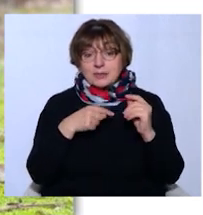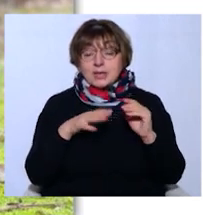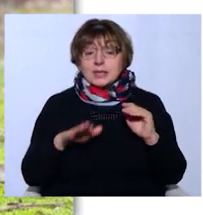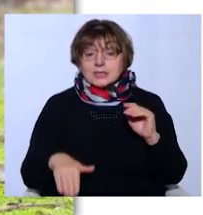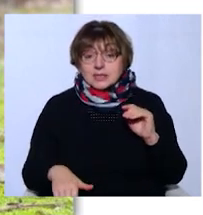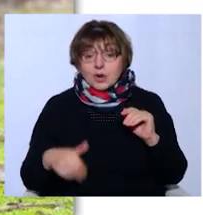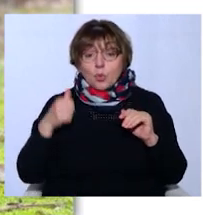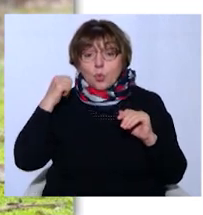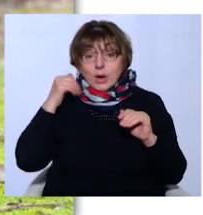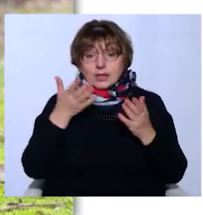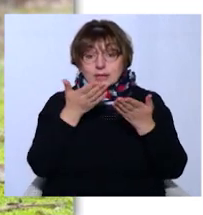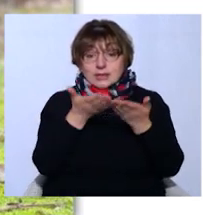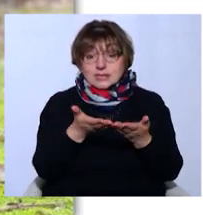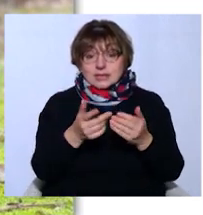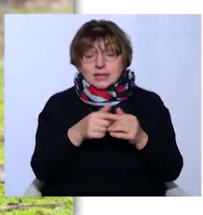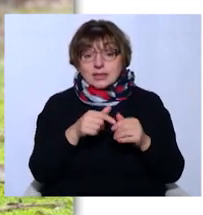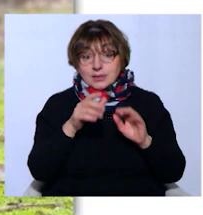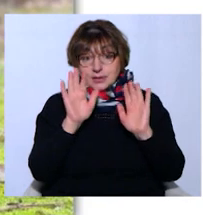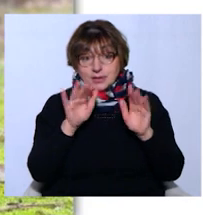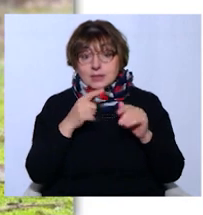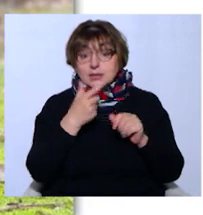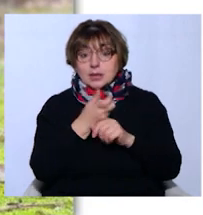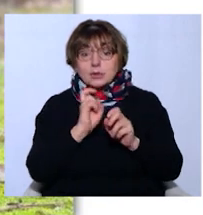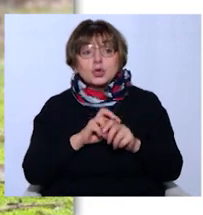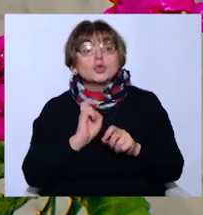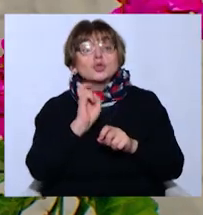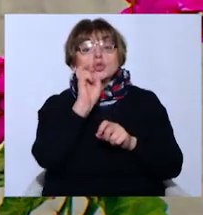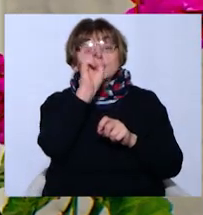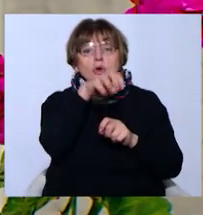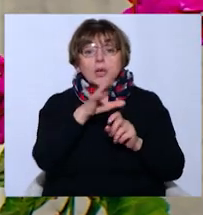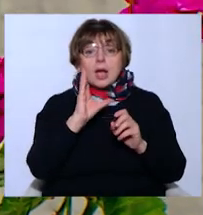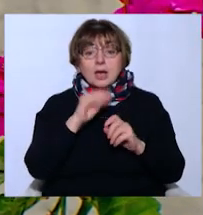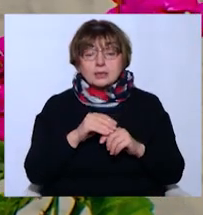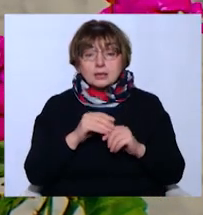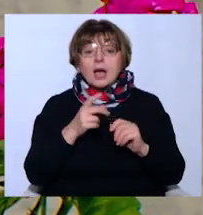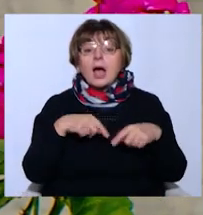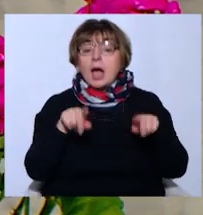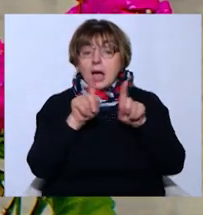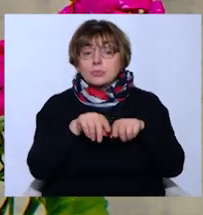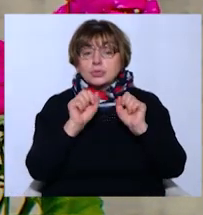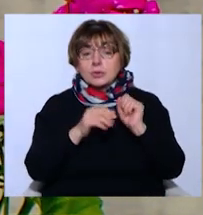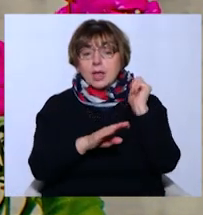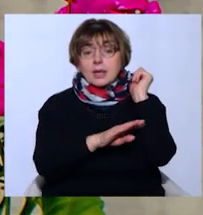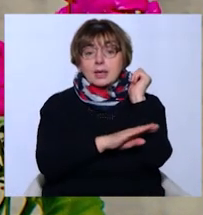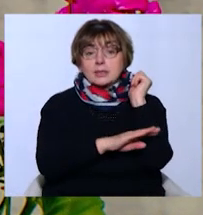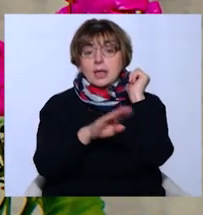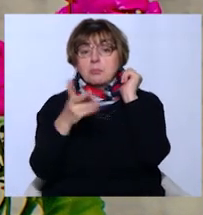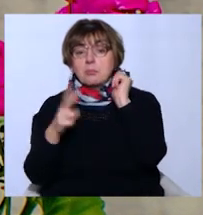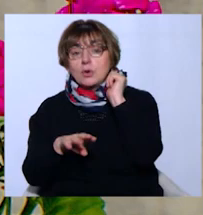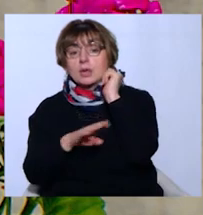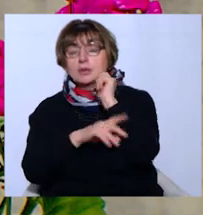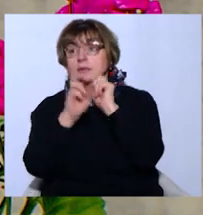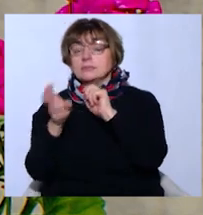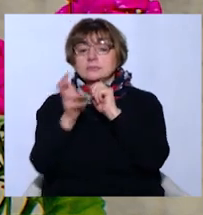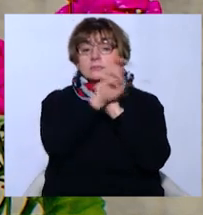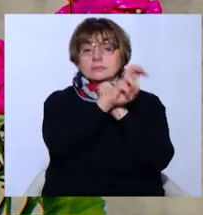და უკანა კიდურებით ის საკმაოდ დიდ მანძილზე გადახტომას ახერხებს, ტოტიდან ტოტზე ხტება. რაც შეეხება მაიმუნებს, მათ